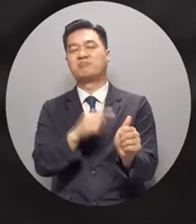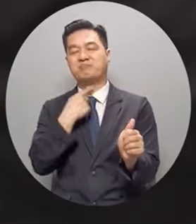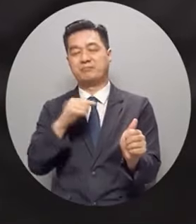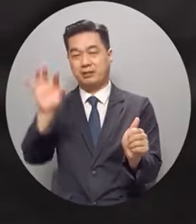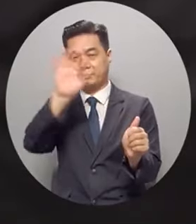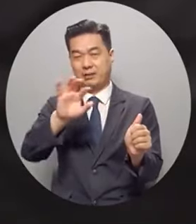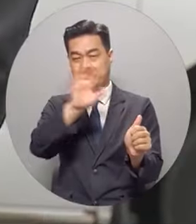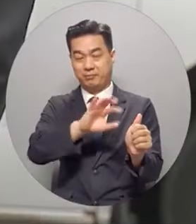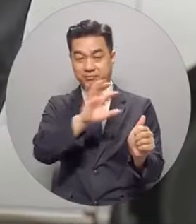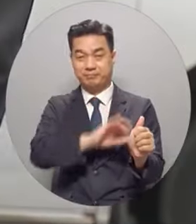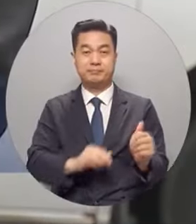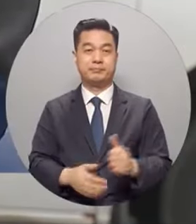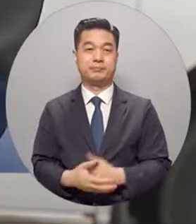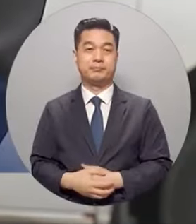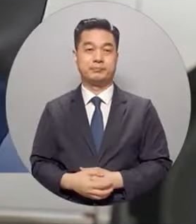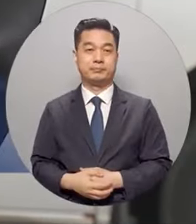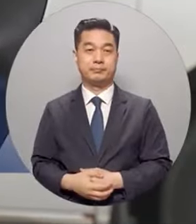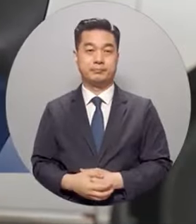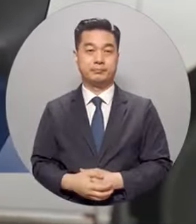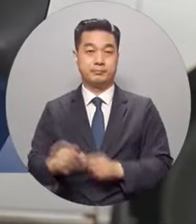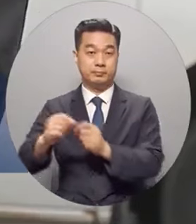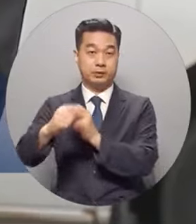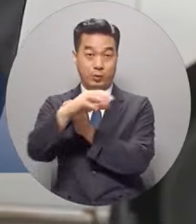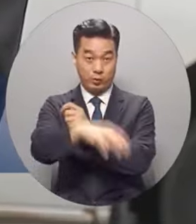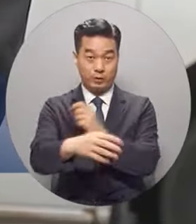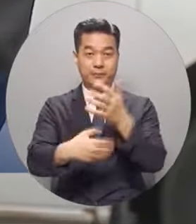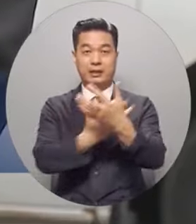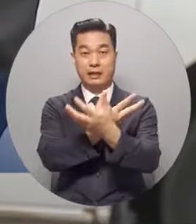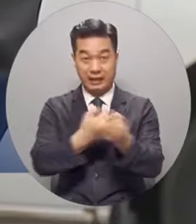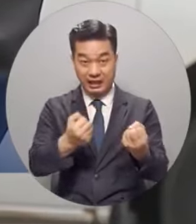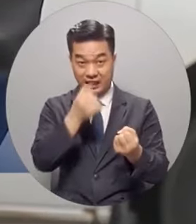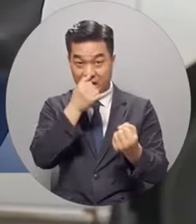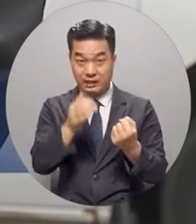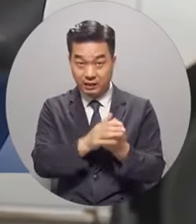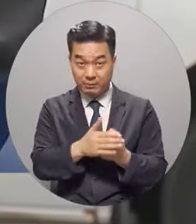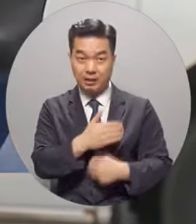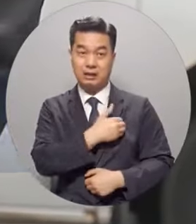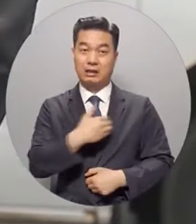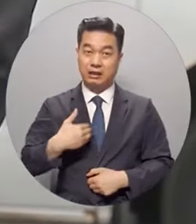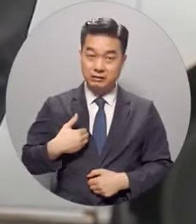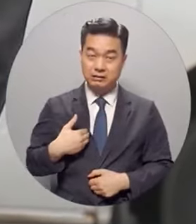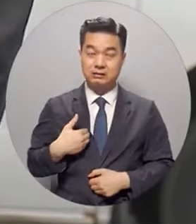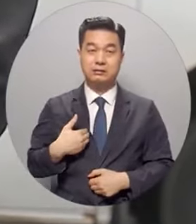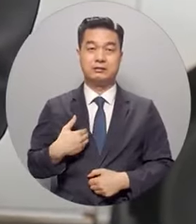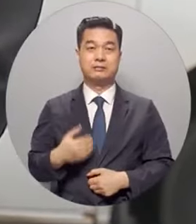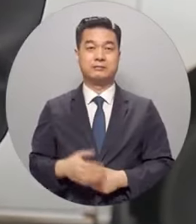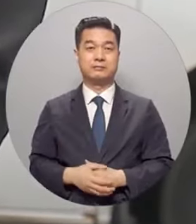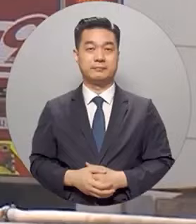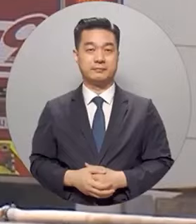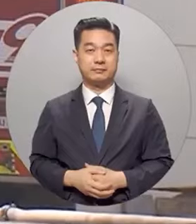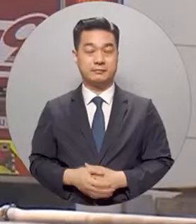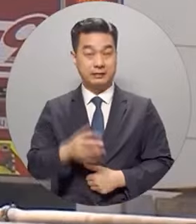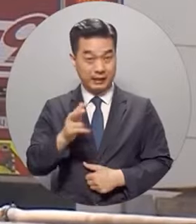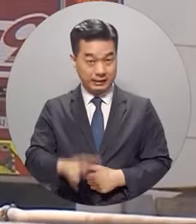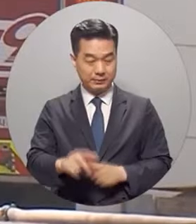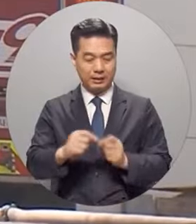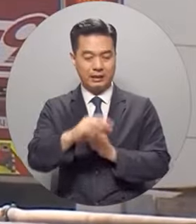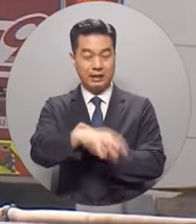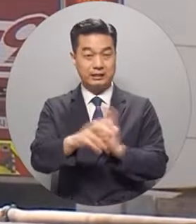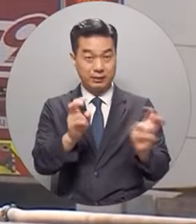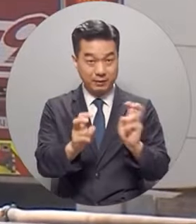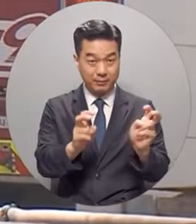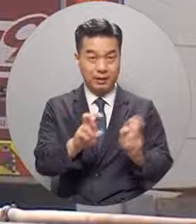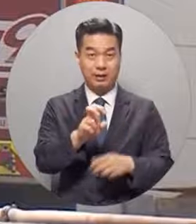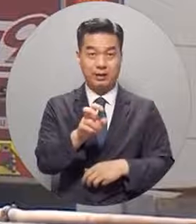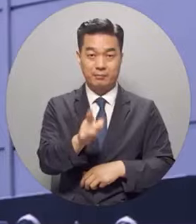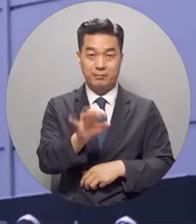설명했습니다. 도급 계약을 맺고 있어가지고 가능한 걸로 알고 있습니다. 하지만 하청업체인 메이셀 측의